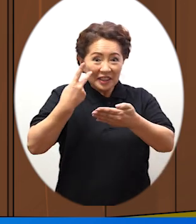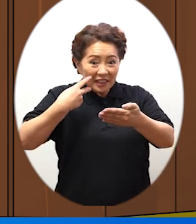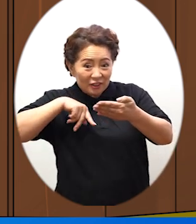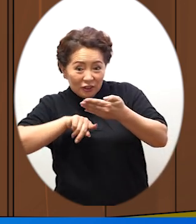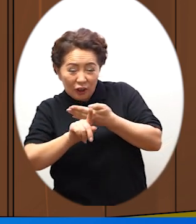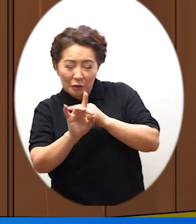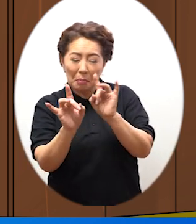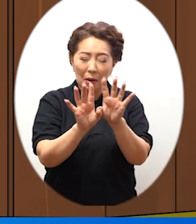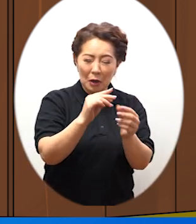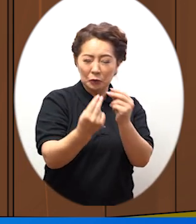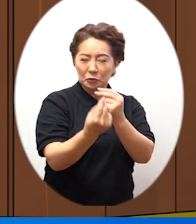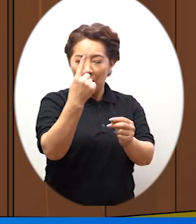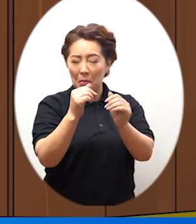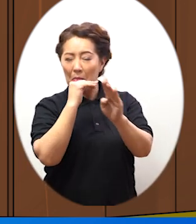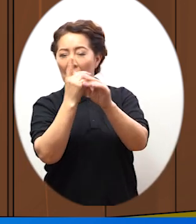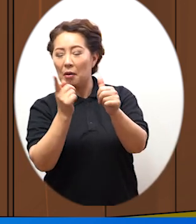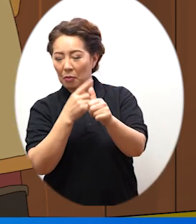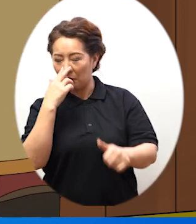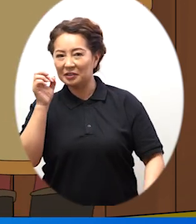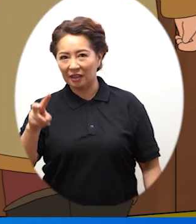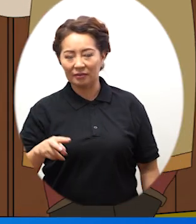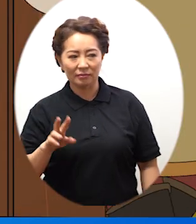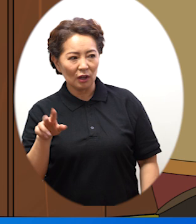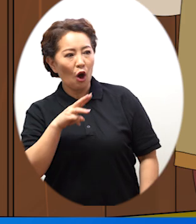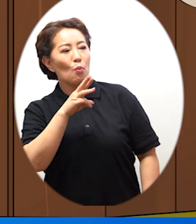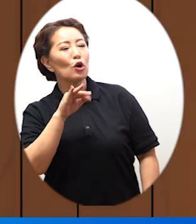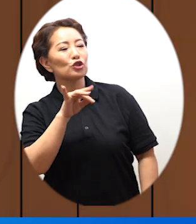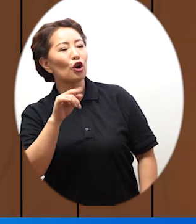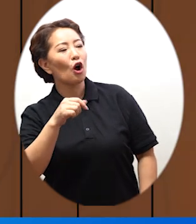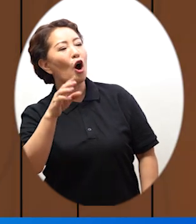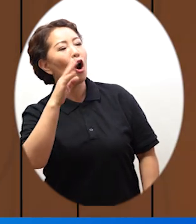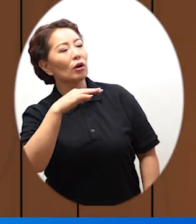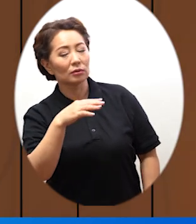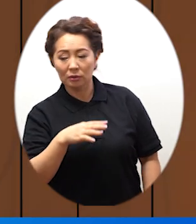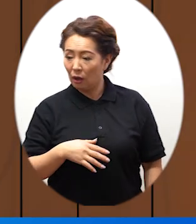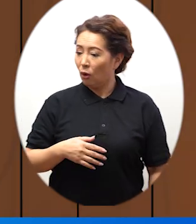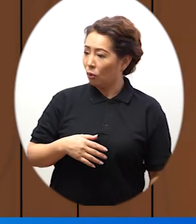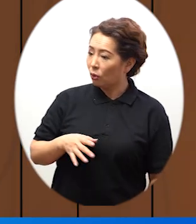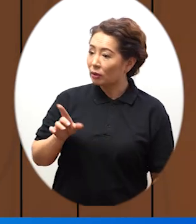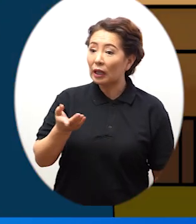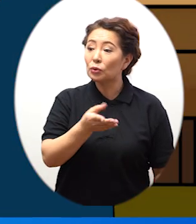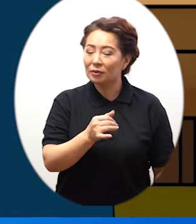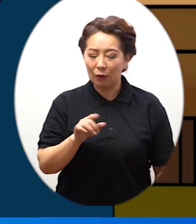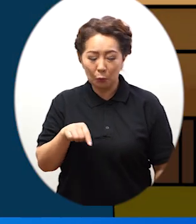бүр хідэн уулын цаана байсан ч би андахгүй болно шүү дээ. Можгороо. Яасан бол? Танд юу